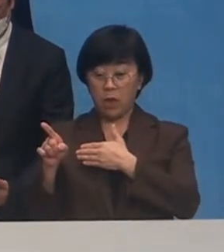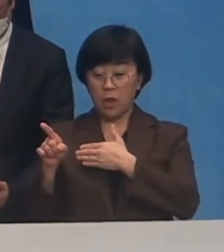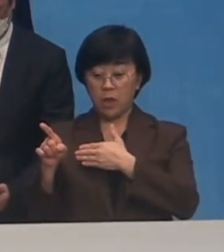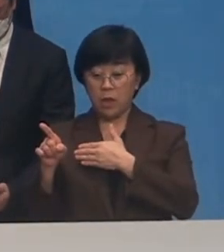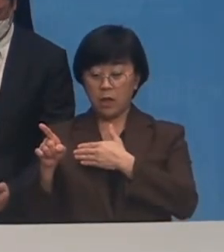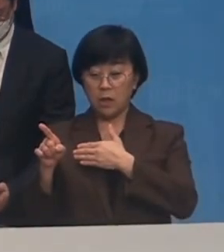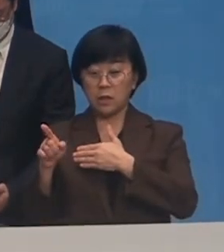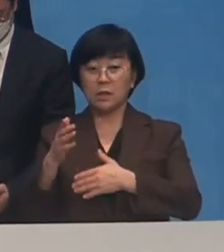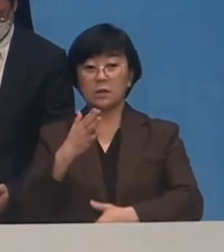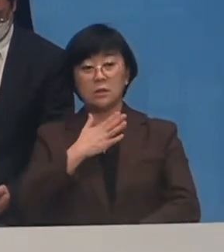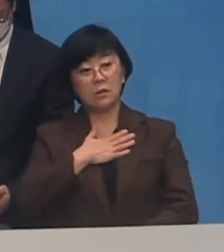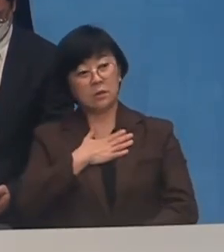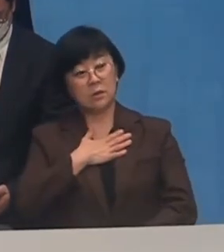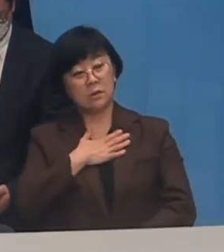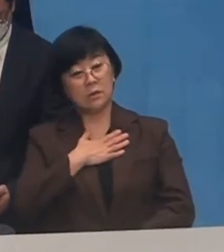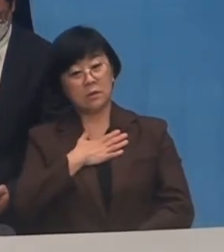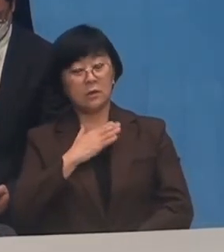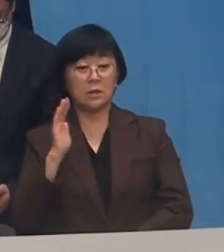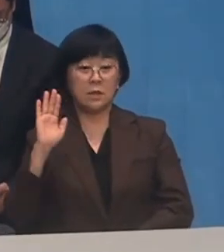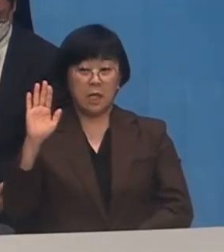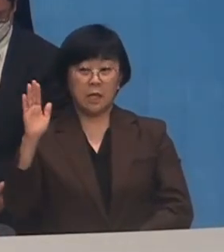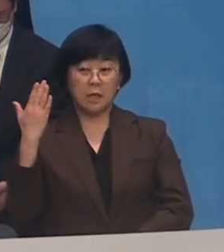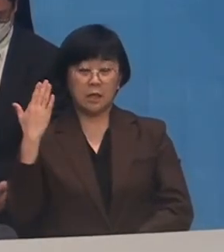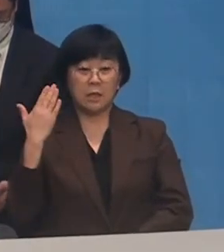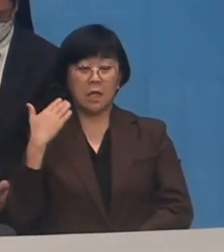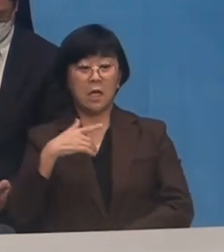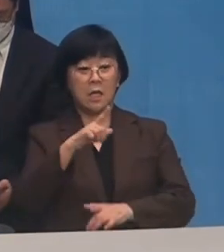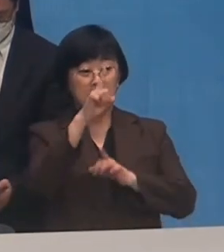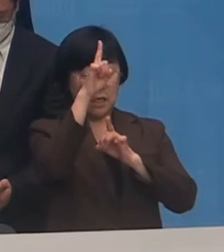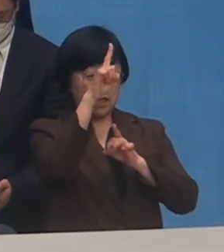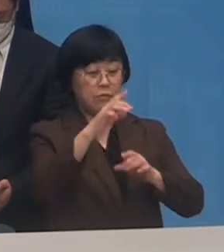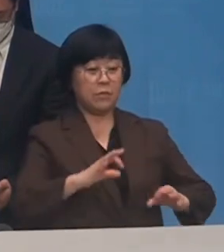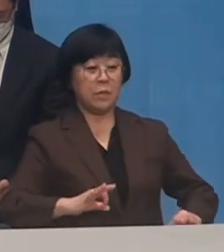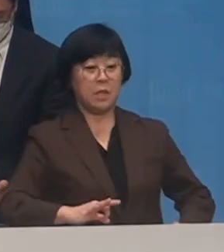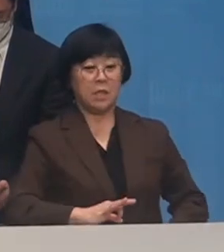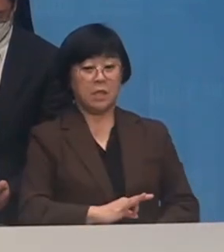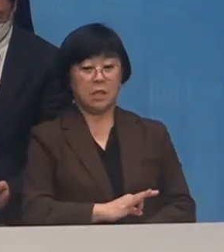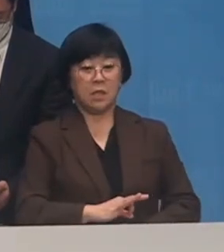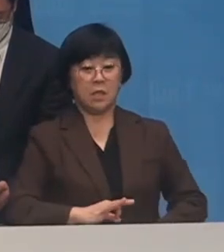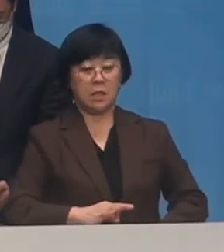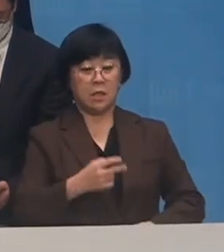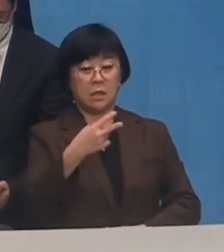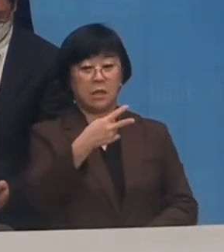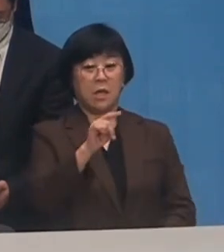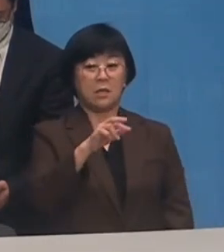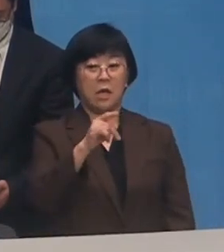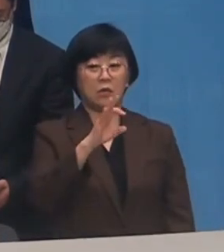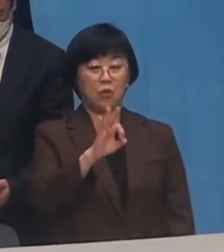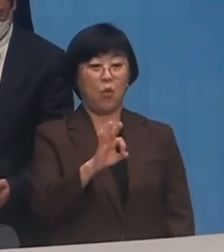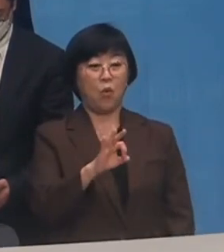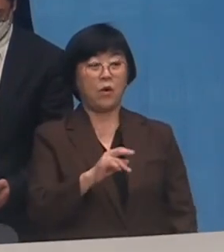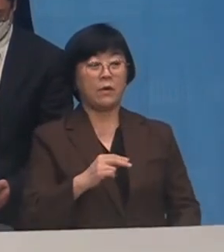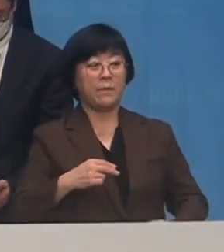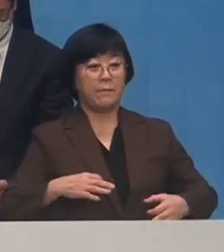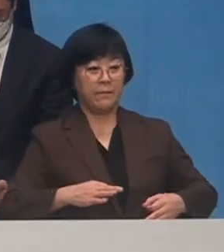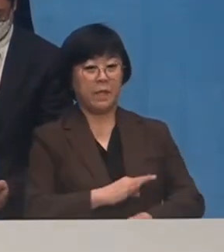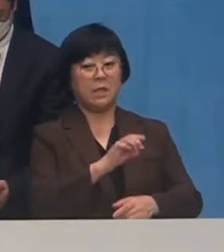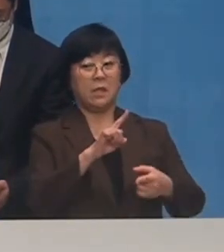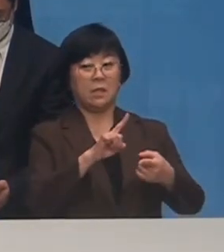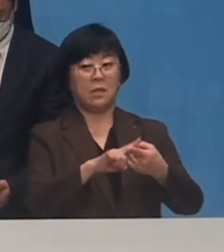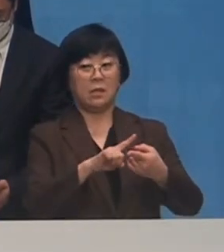나머지는 제가 보기에는 최근에 제가 이재명 비리와 대장동 비리에